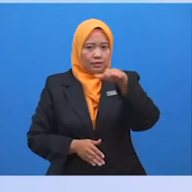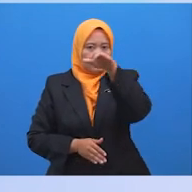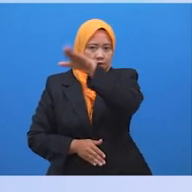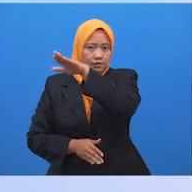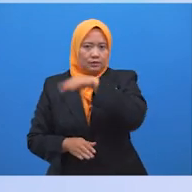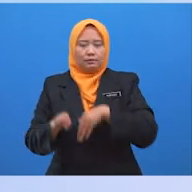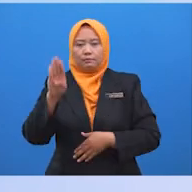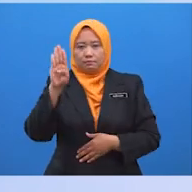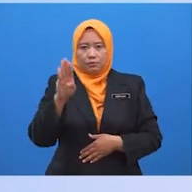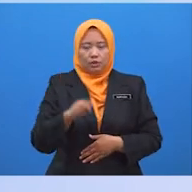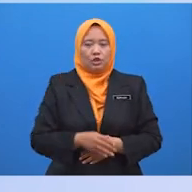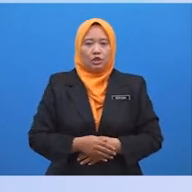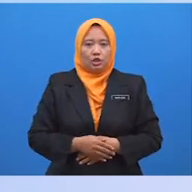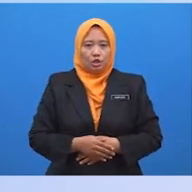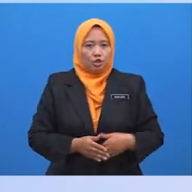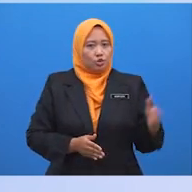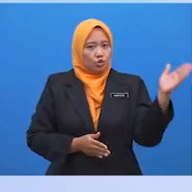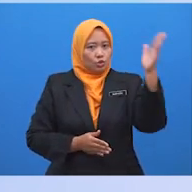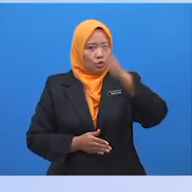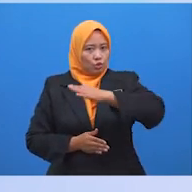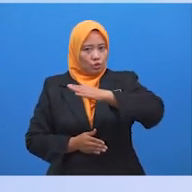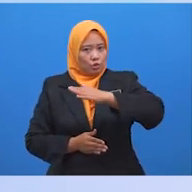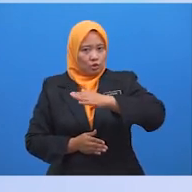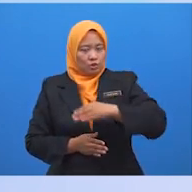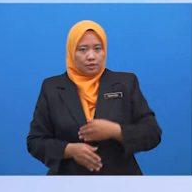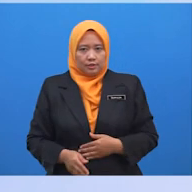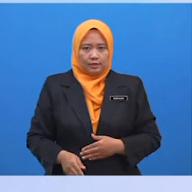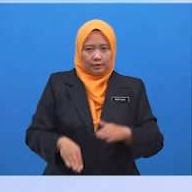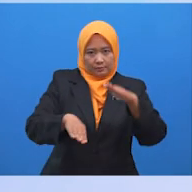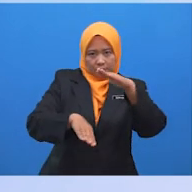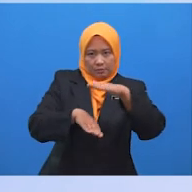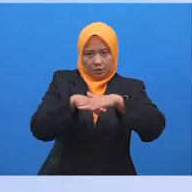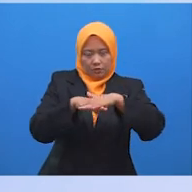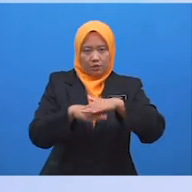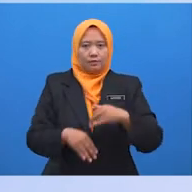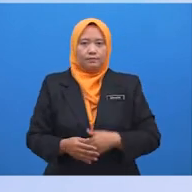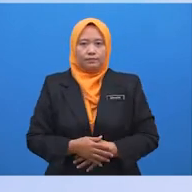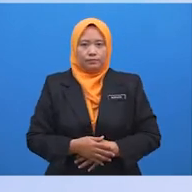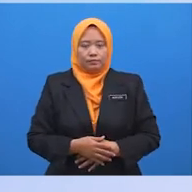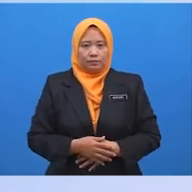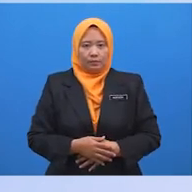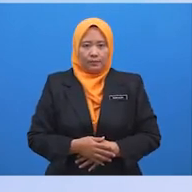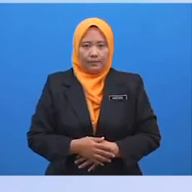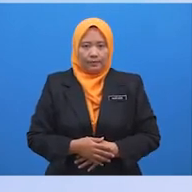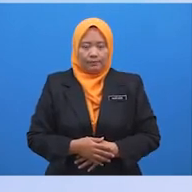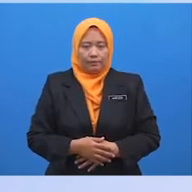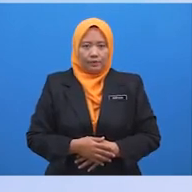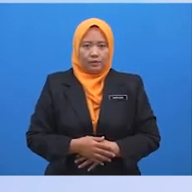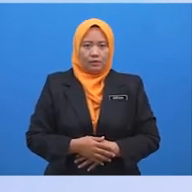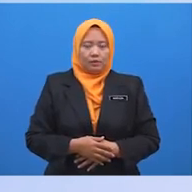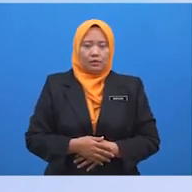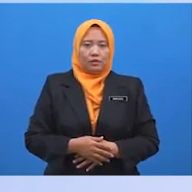ini akan menentukan sama ada suatu garis lurus itu berkecerunan